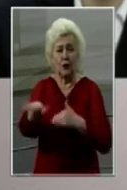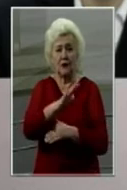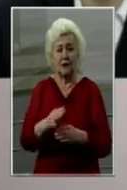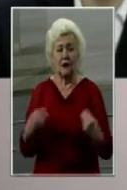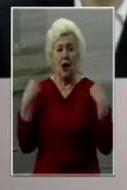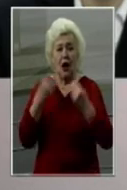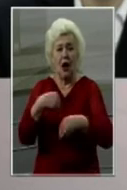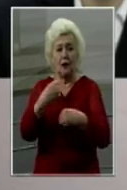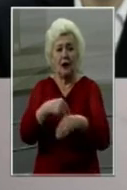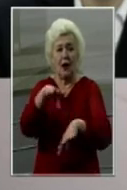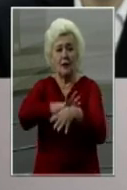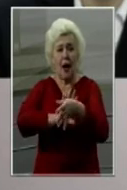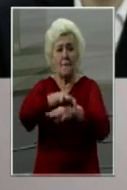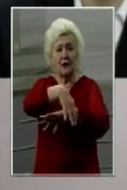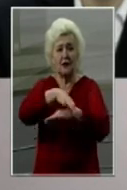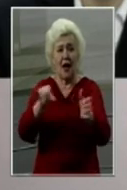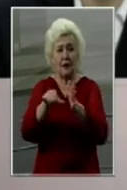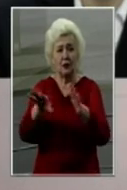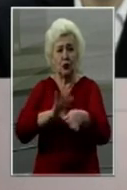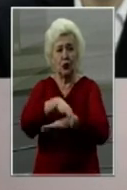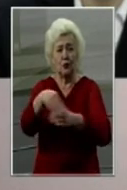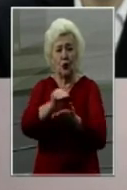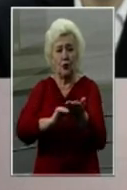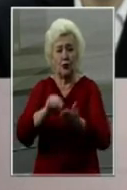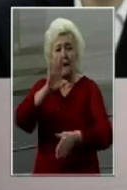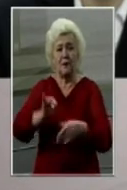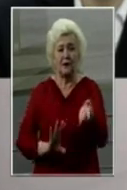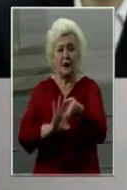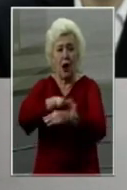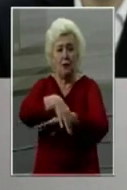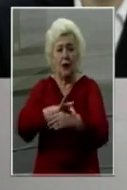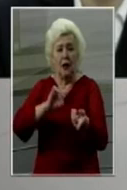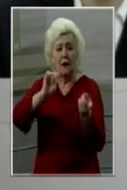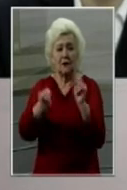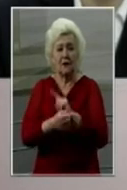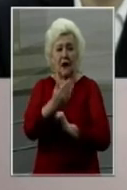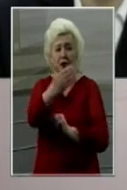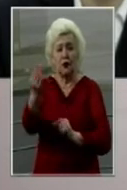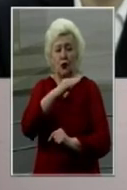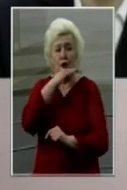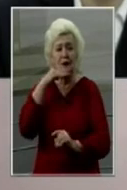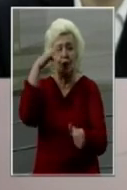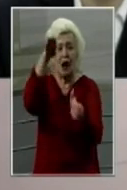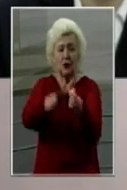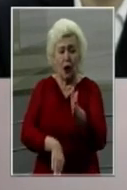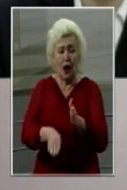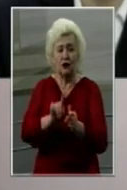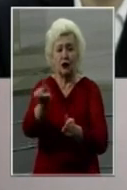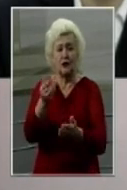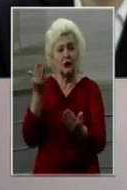одягання електронного браслету повторного, і після одягання браслету йому стало набагато гірше, ніж